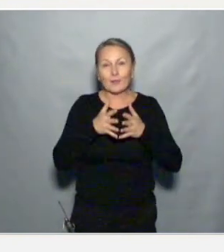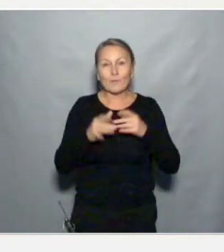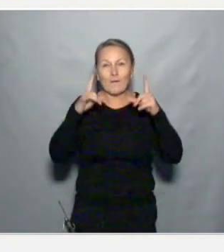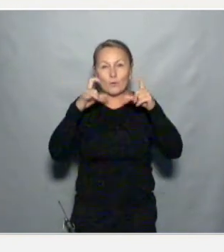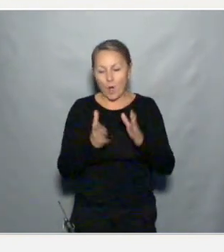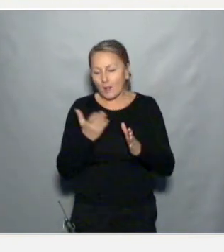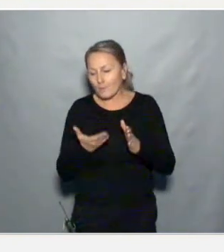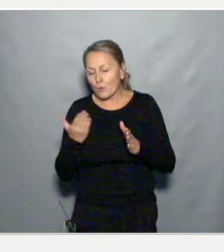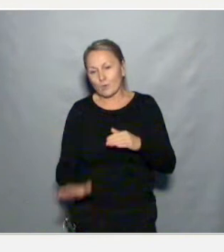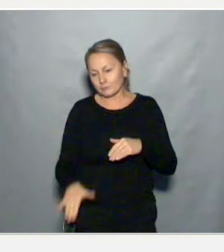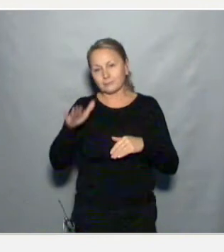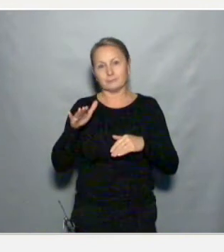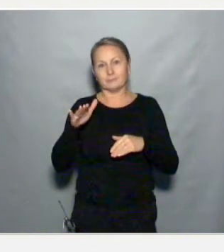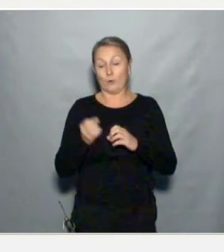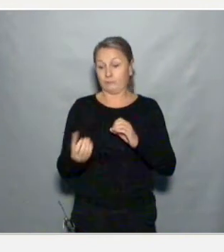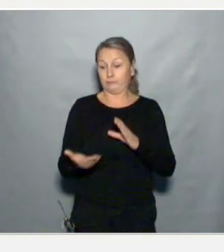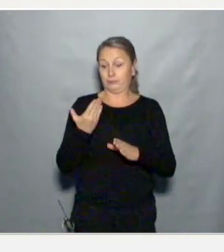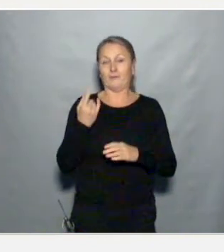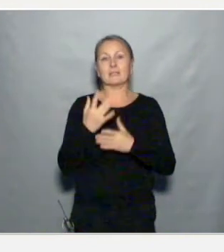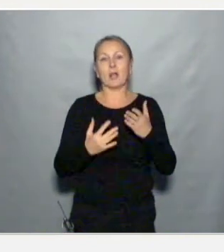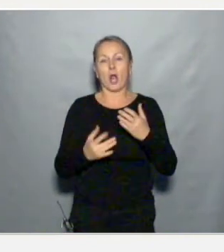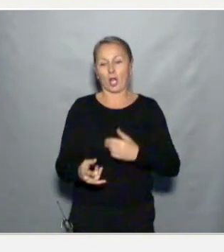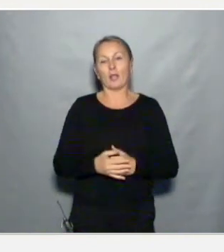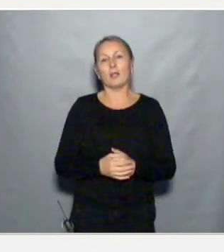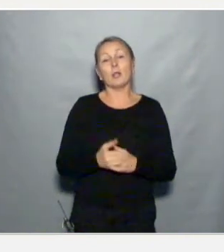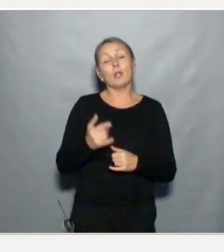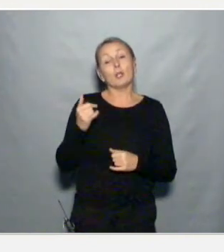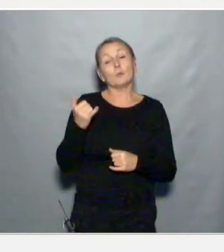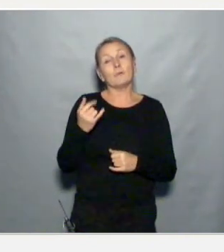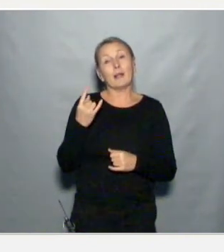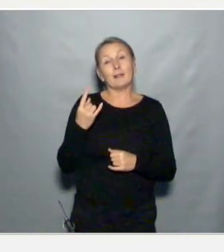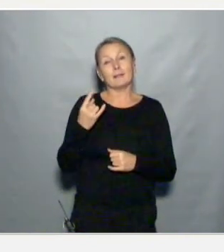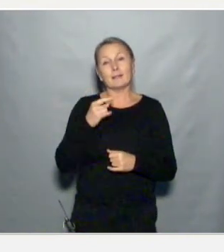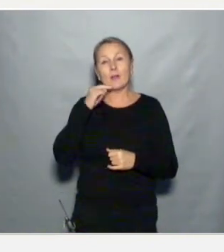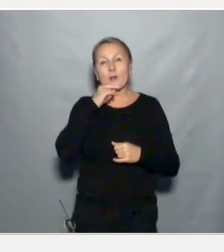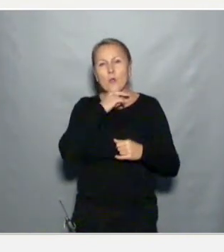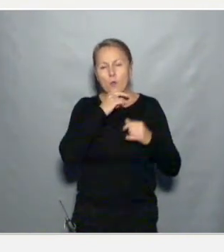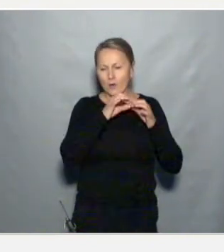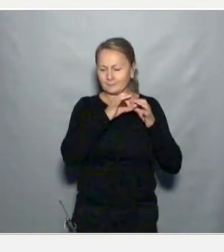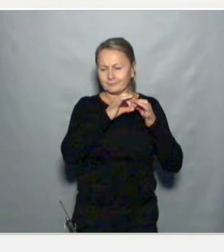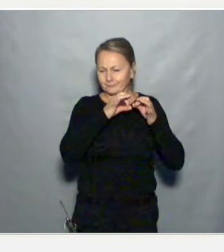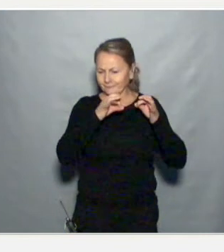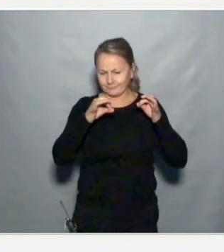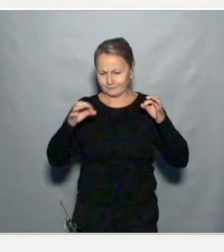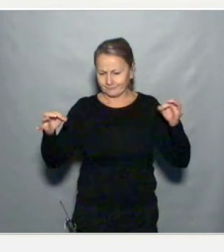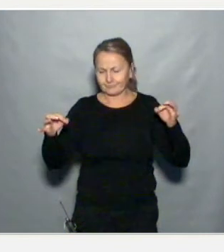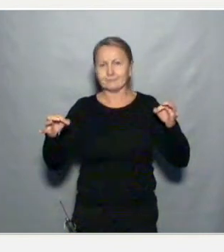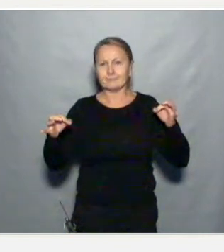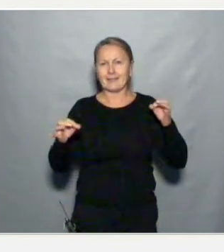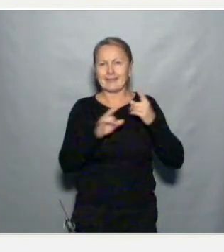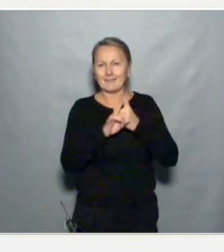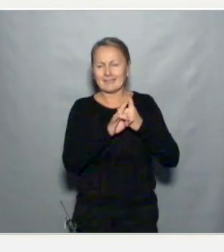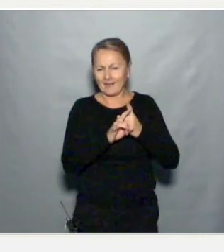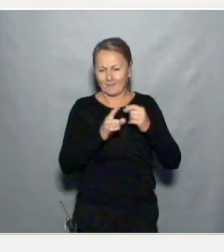uppväxt och slogs av en sak. Nämligen, det var en röd tråd som jag lyckades identifiera och som jag inte